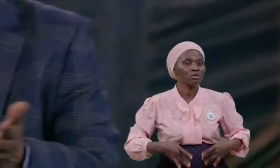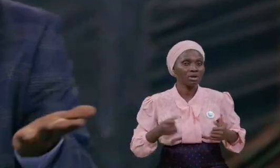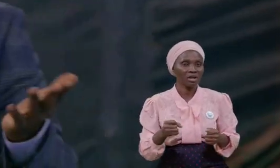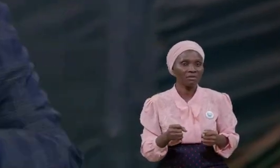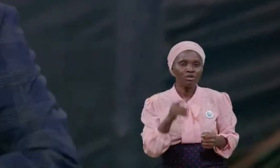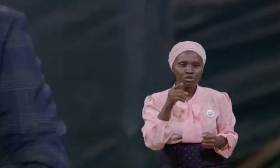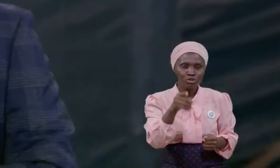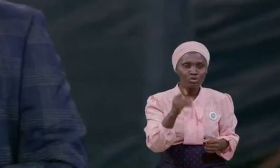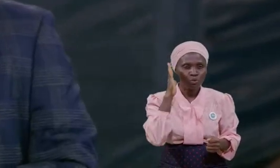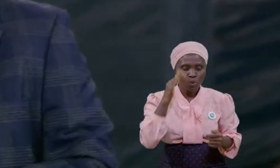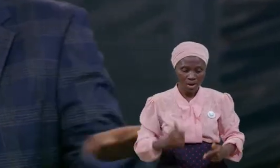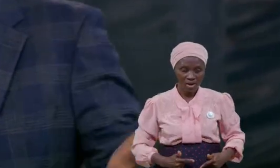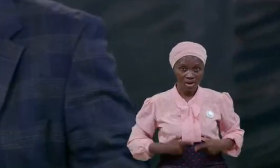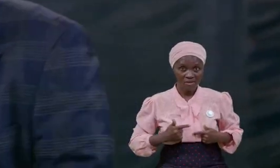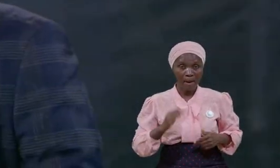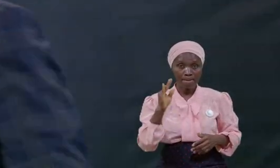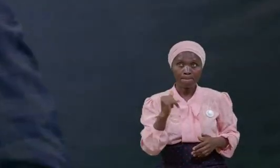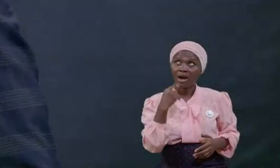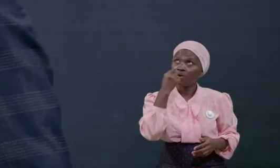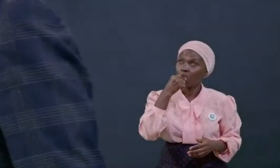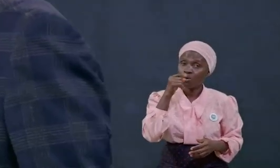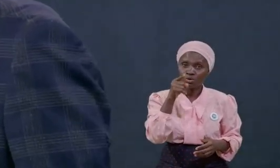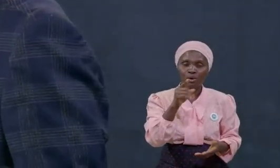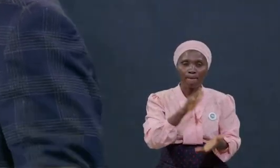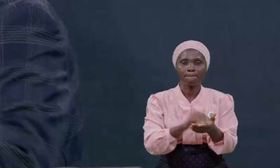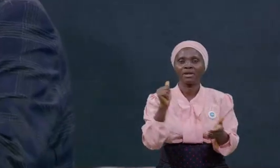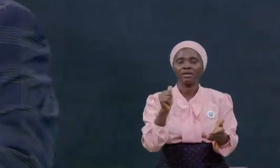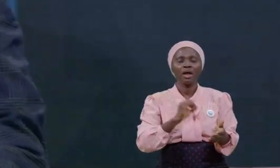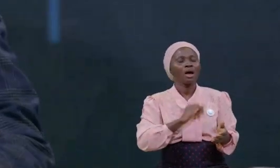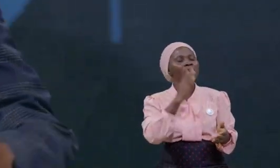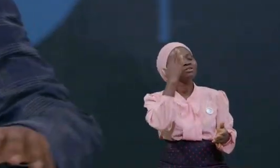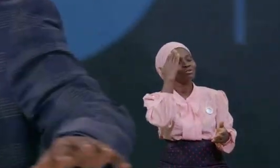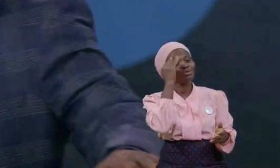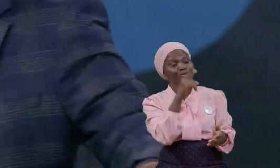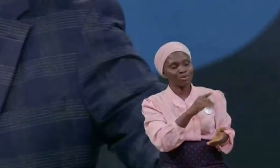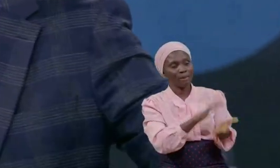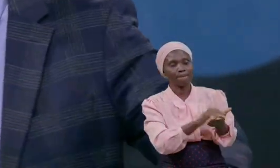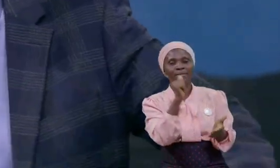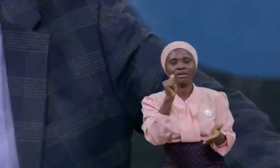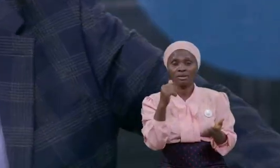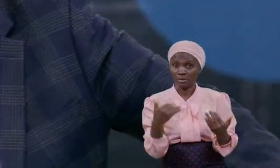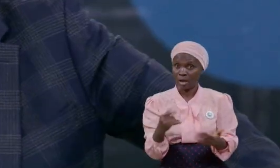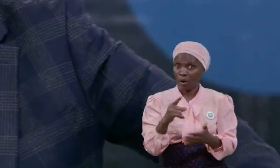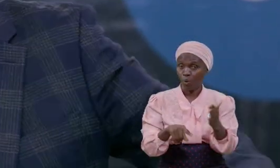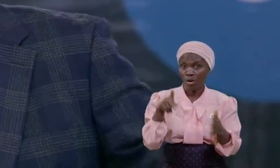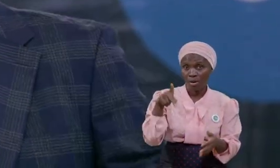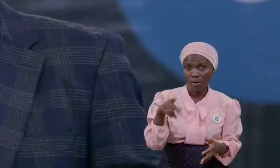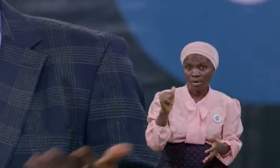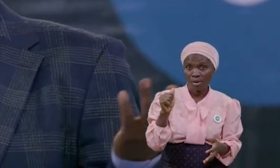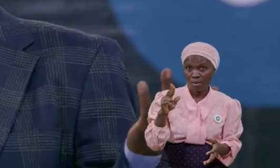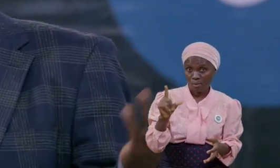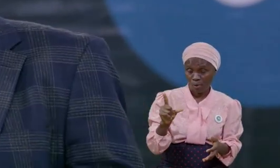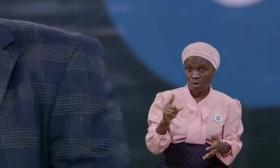crois et tu deviens ce que je sais que tu crois. Alors Paul a dit, roi Agrippa, une